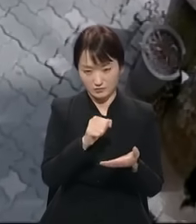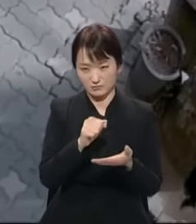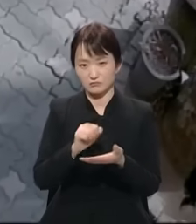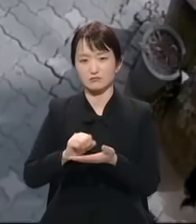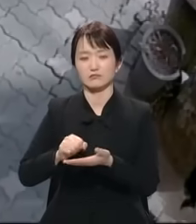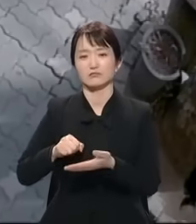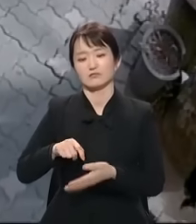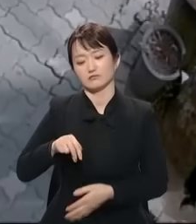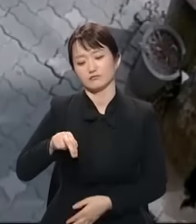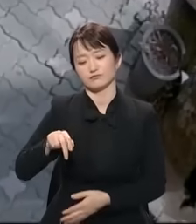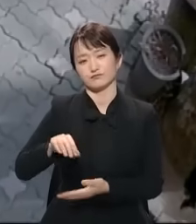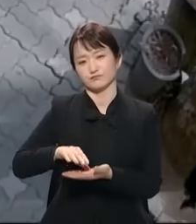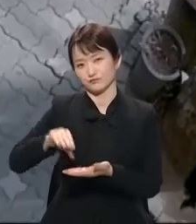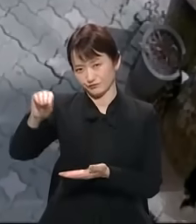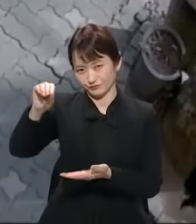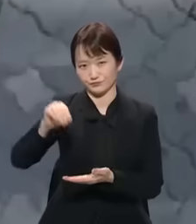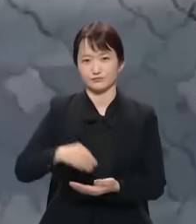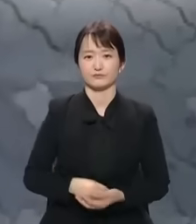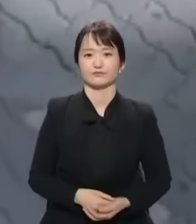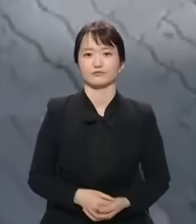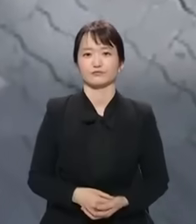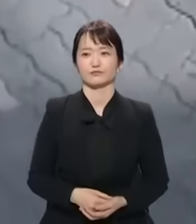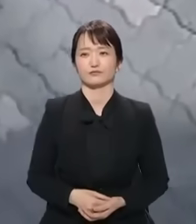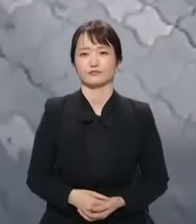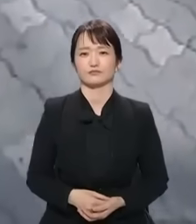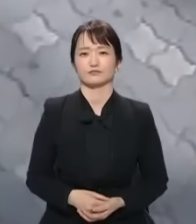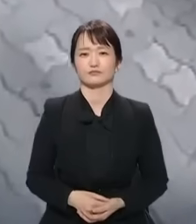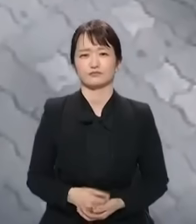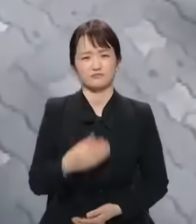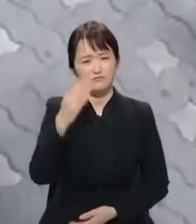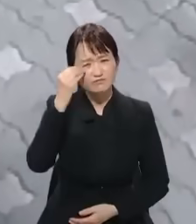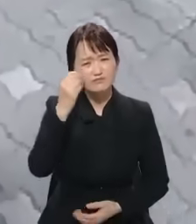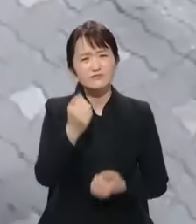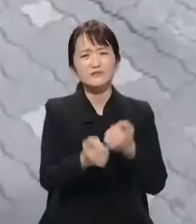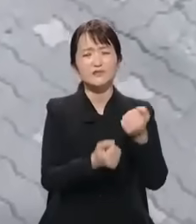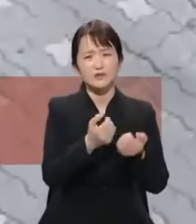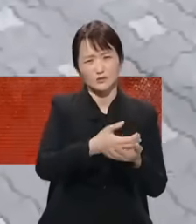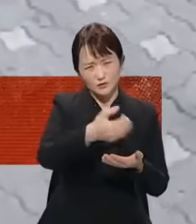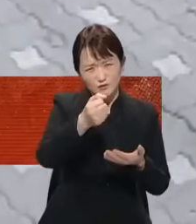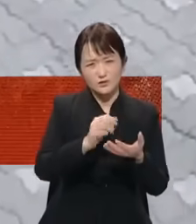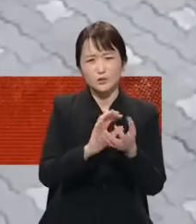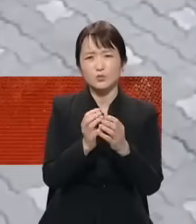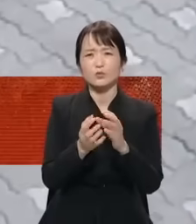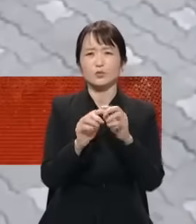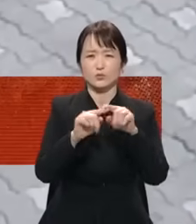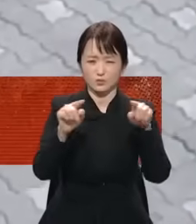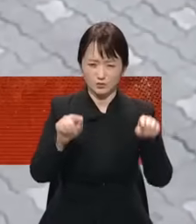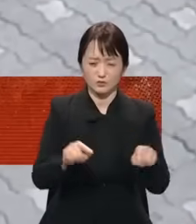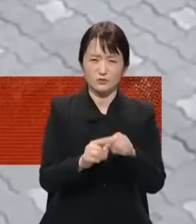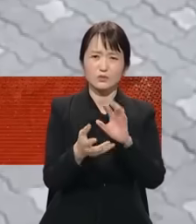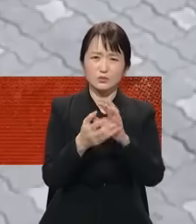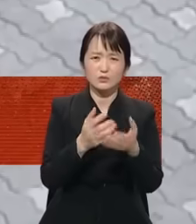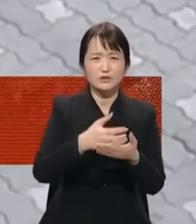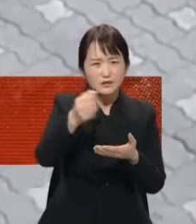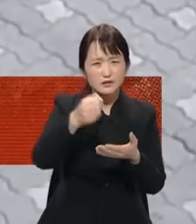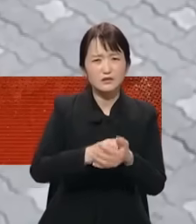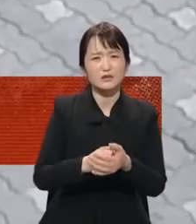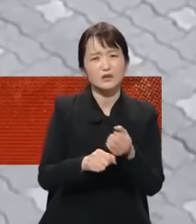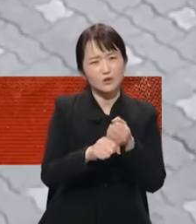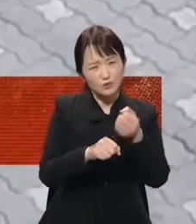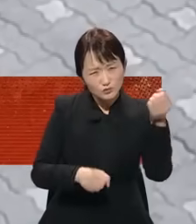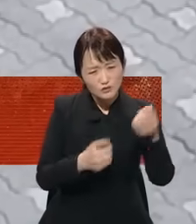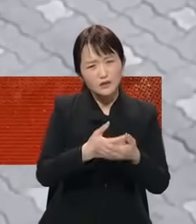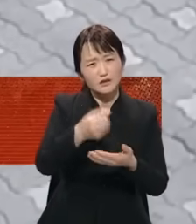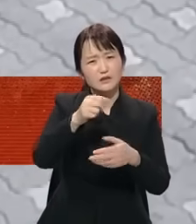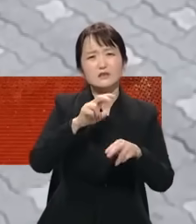스타일이야 하면서 저렇게 들고 갑니다. 하여간 이상해. 자전거, 화분, 우산, 그리고 마지막으로 의자. 유독 이 네